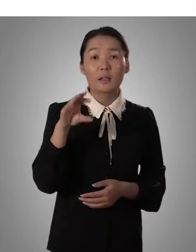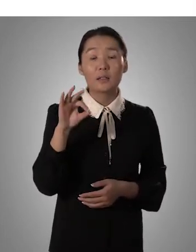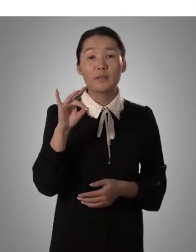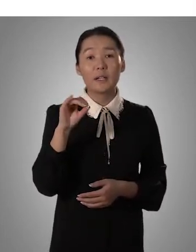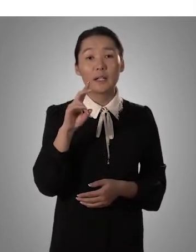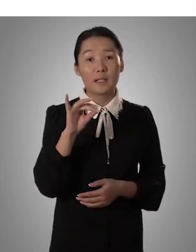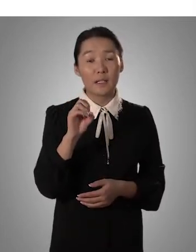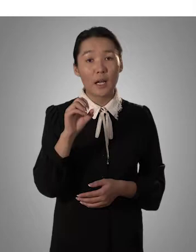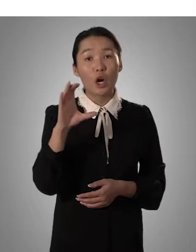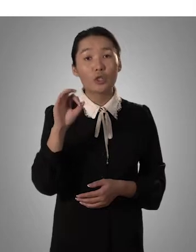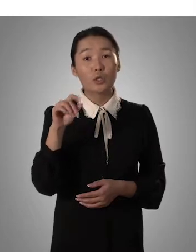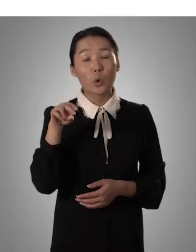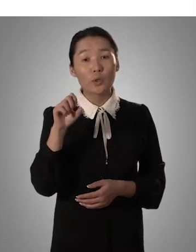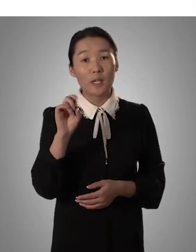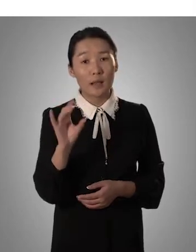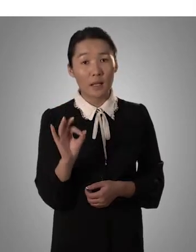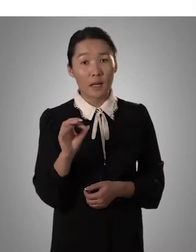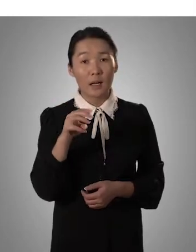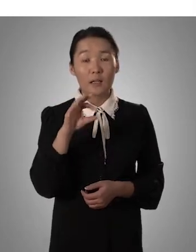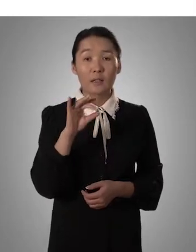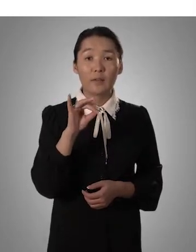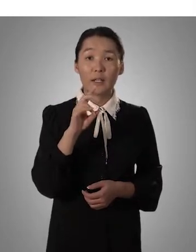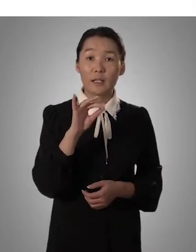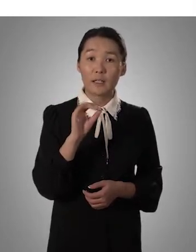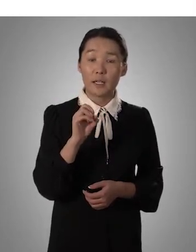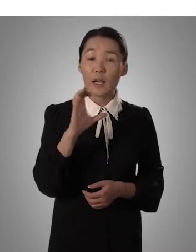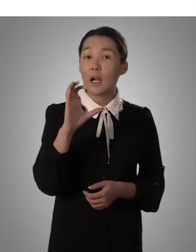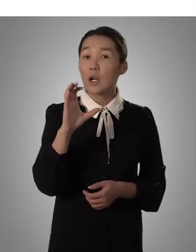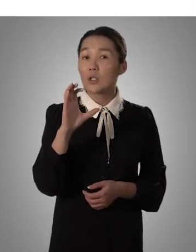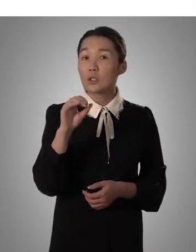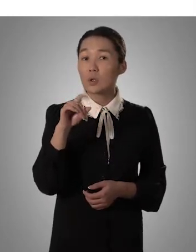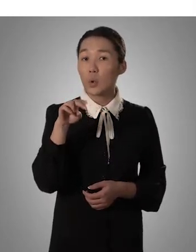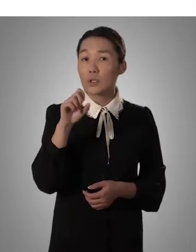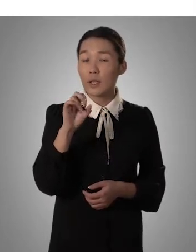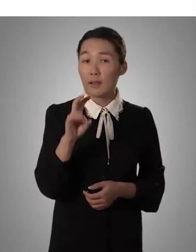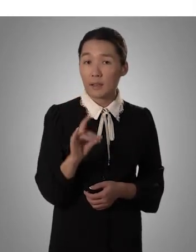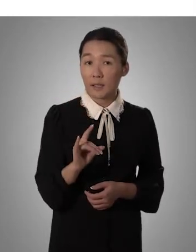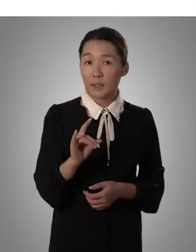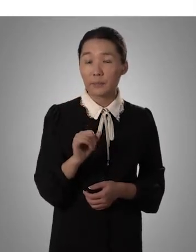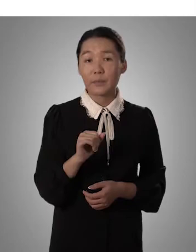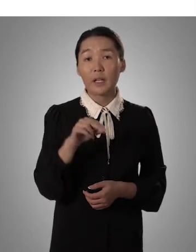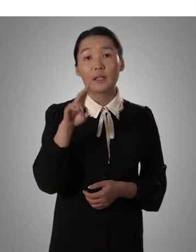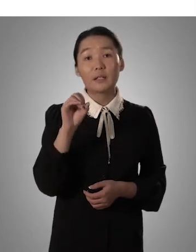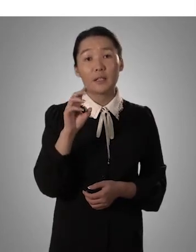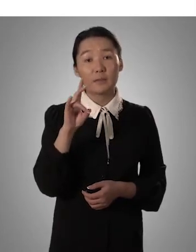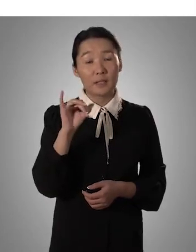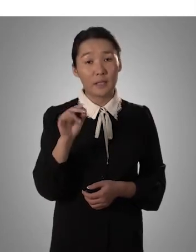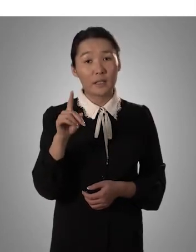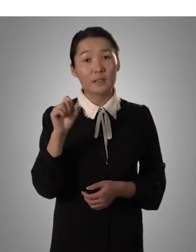создано творение созданы дневник заполнен